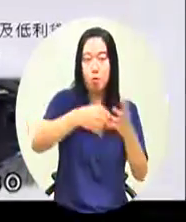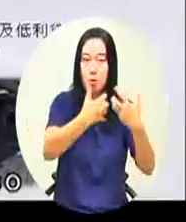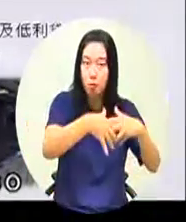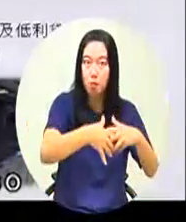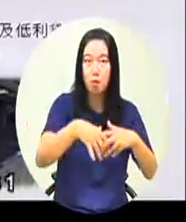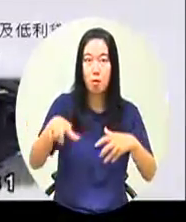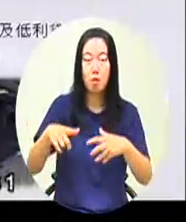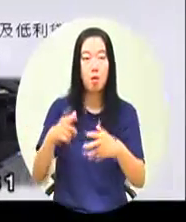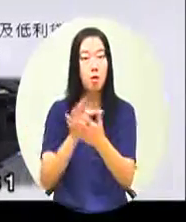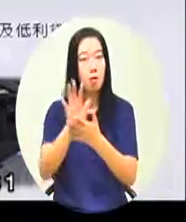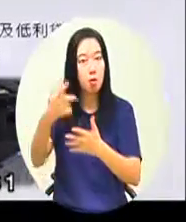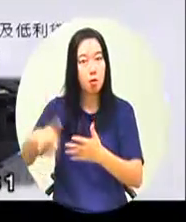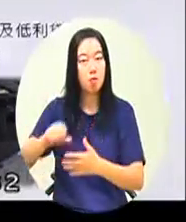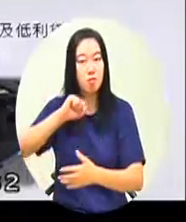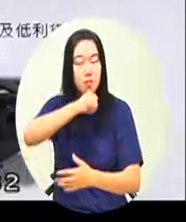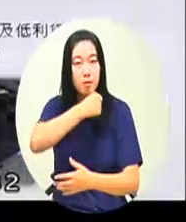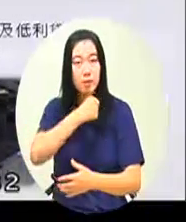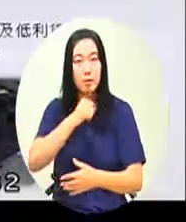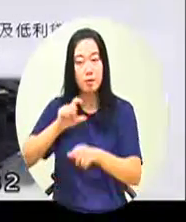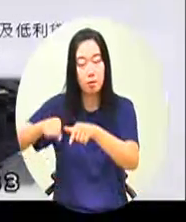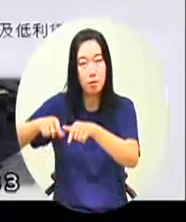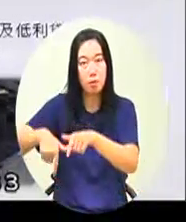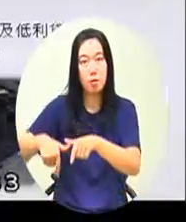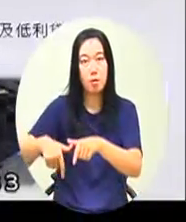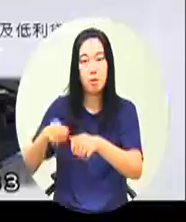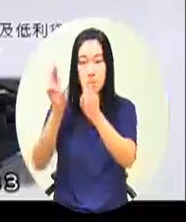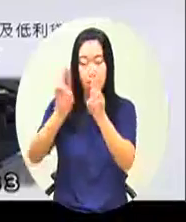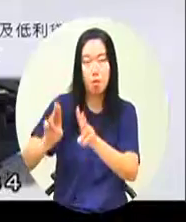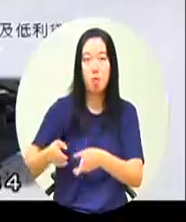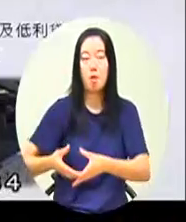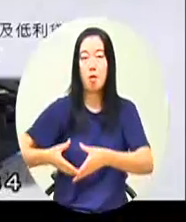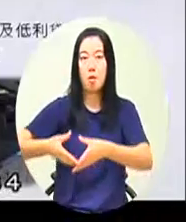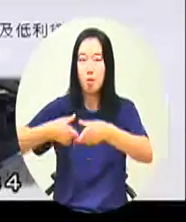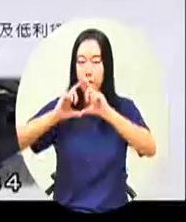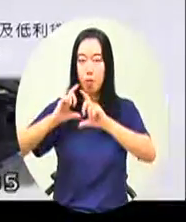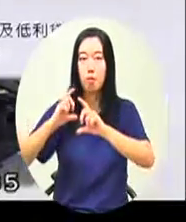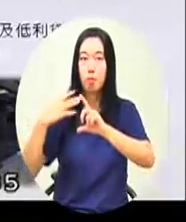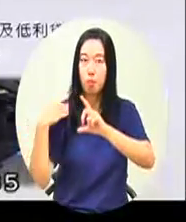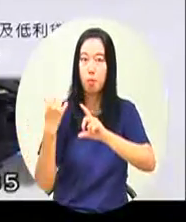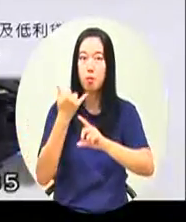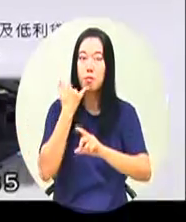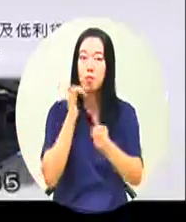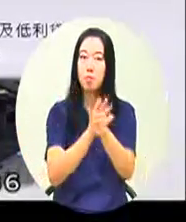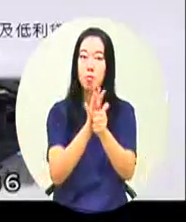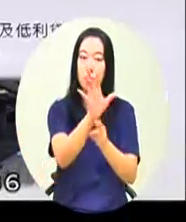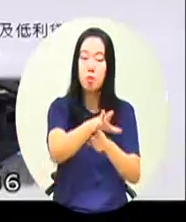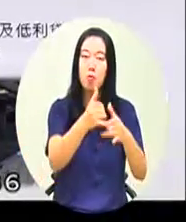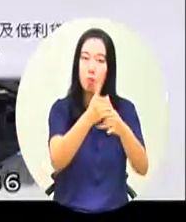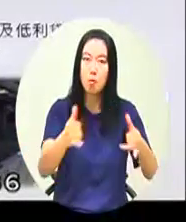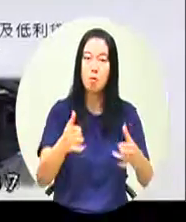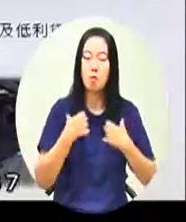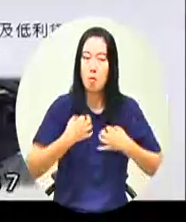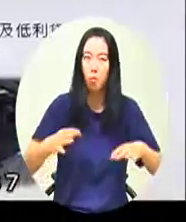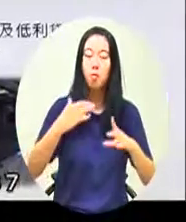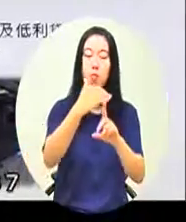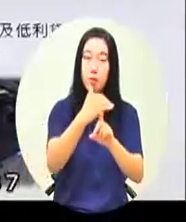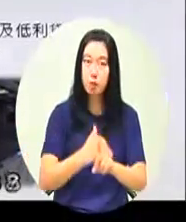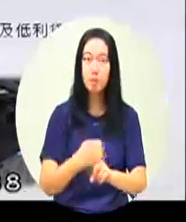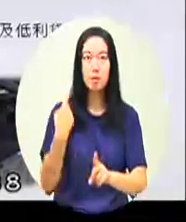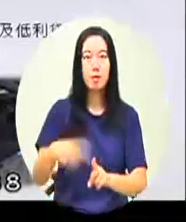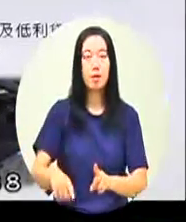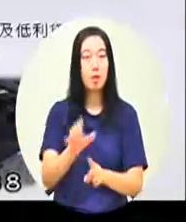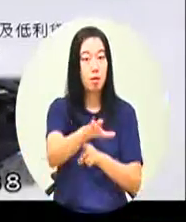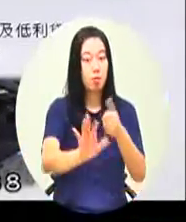调整个台电渔温复电的工作。希望降低整个渔民的损失。另外，在整个农委会公